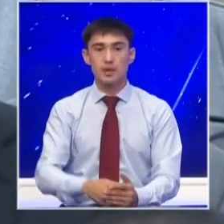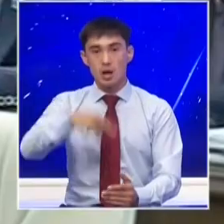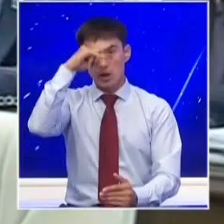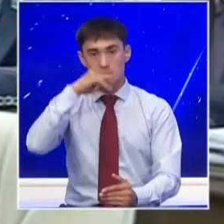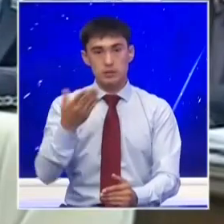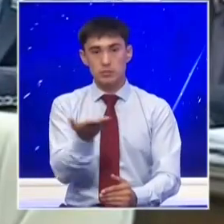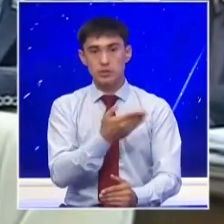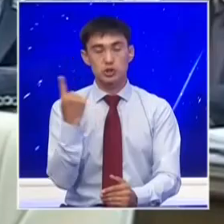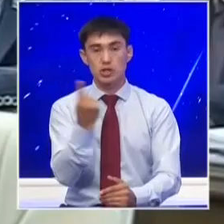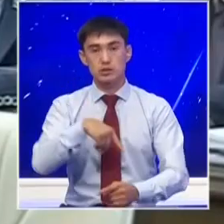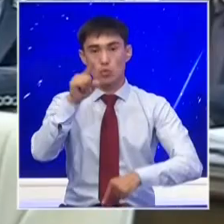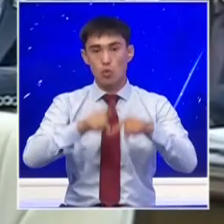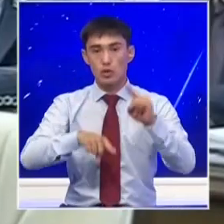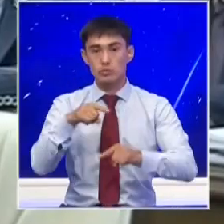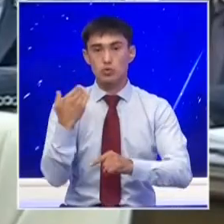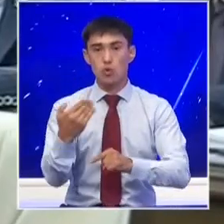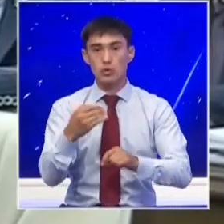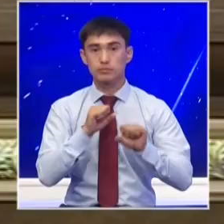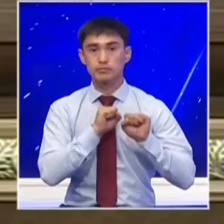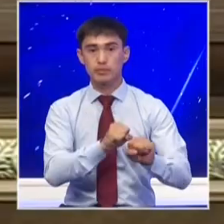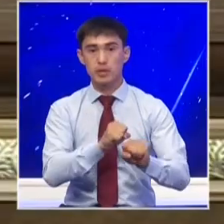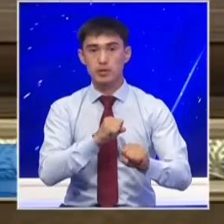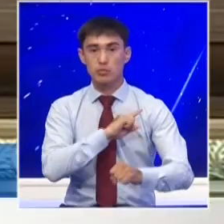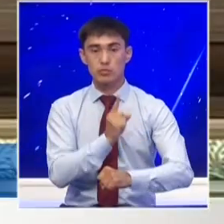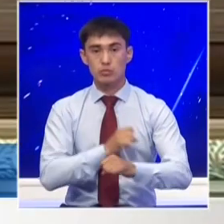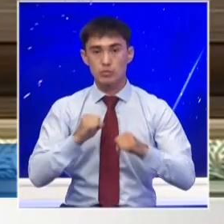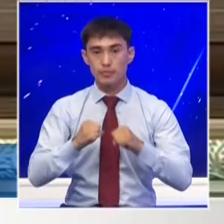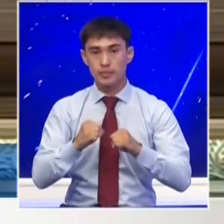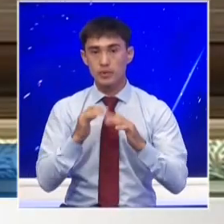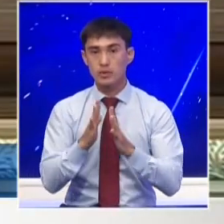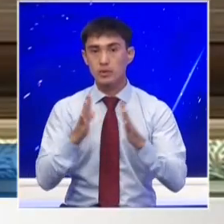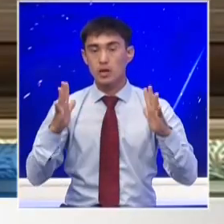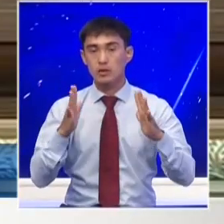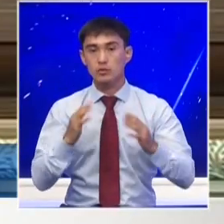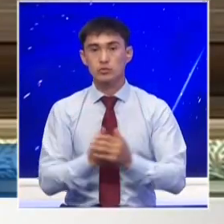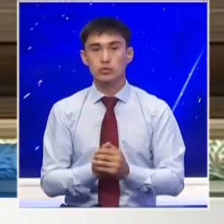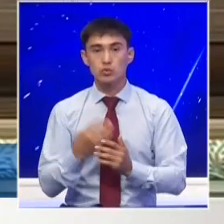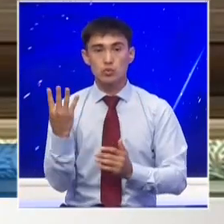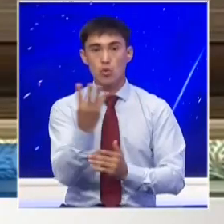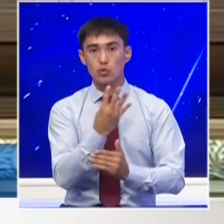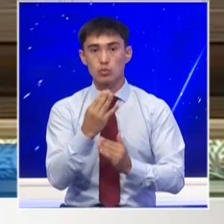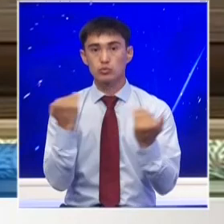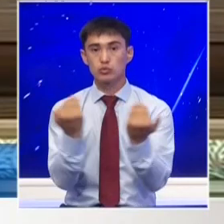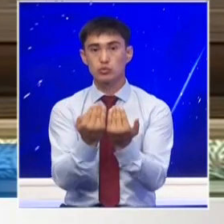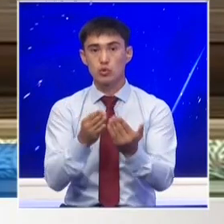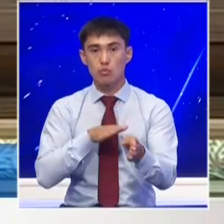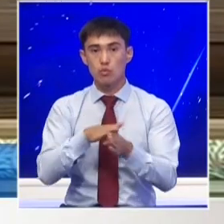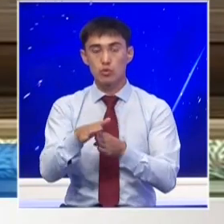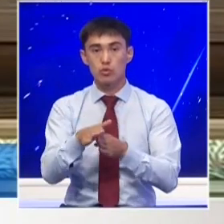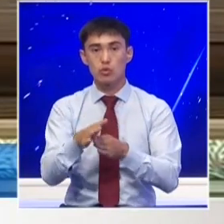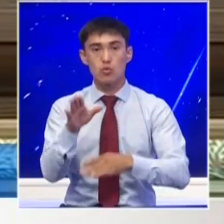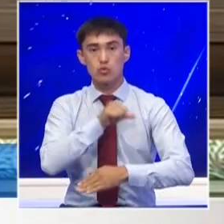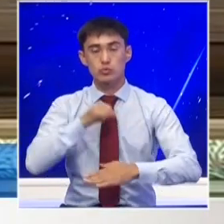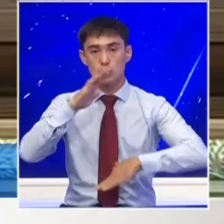ғана отанымыз. Оның іргесі берік, керегесі кең. Төрт құбыласы түгел болуы